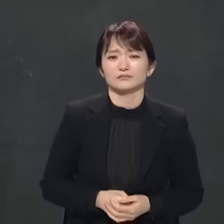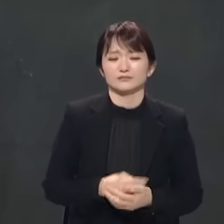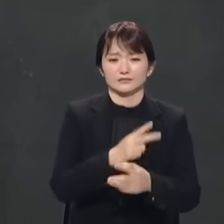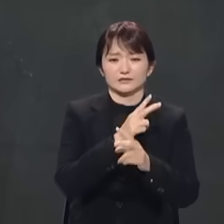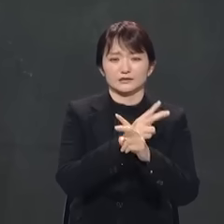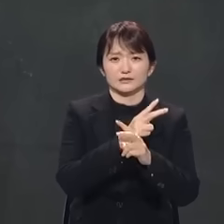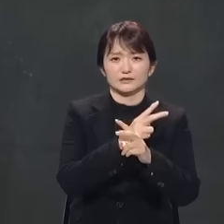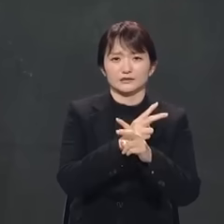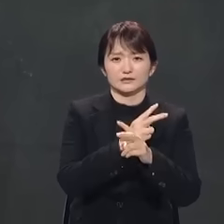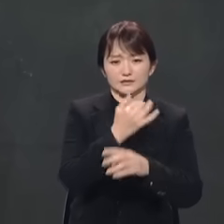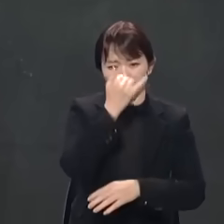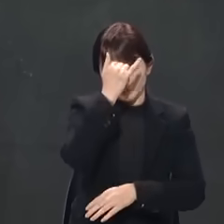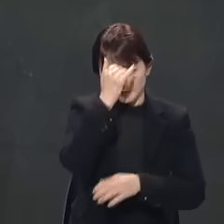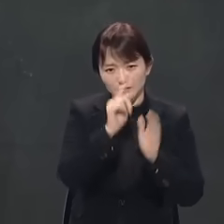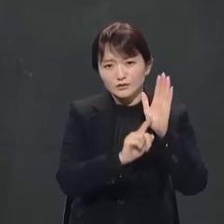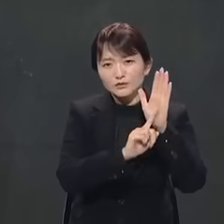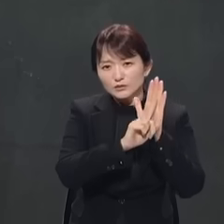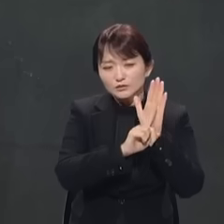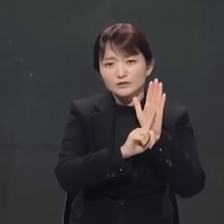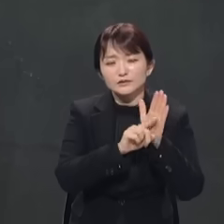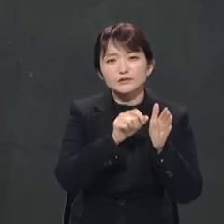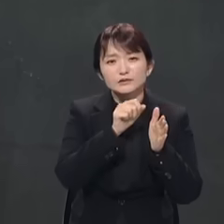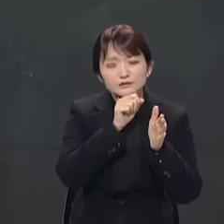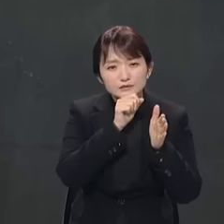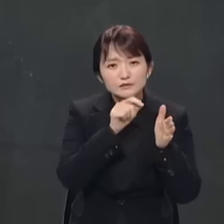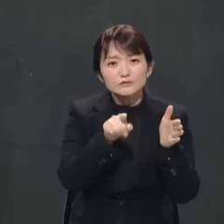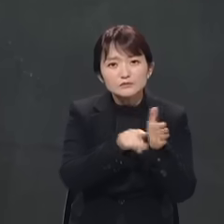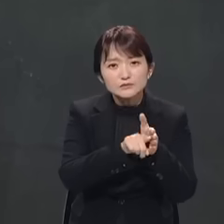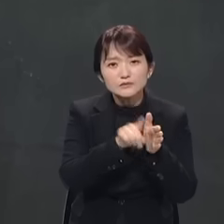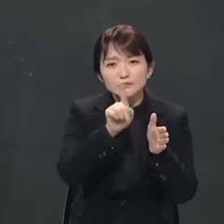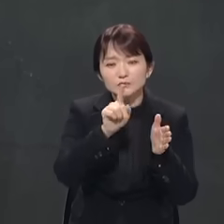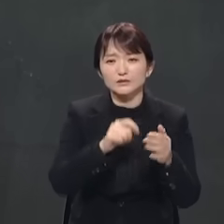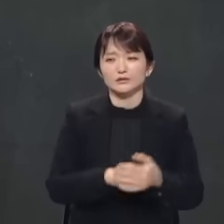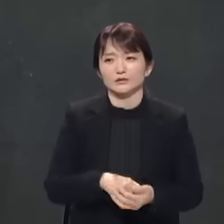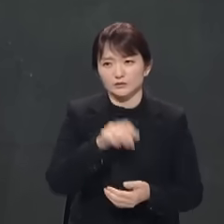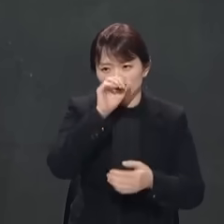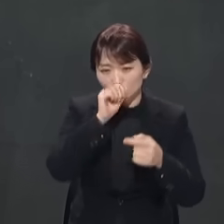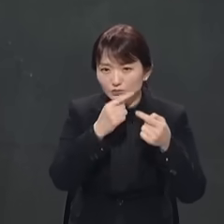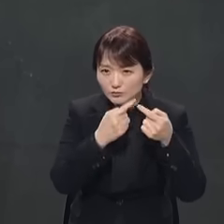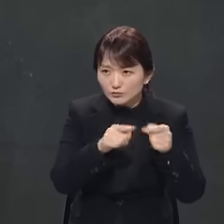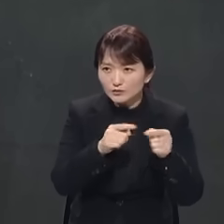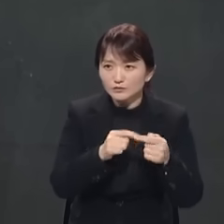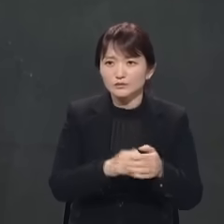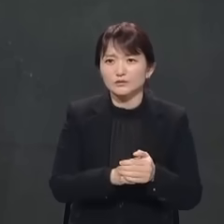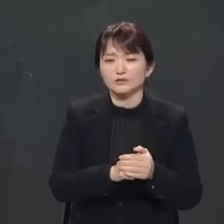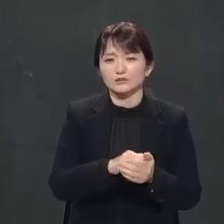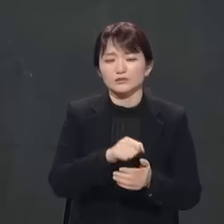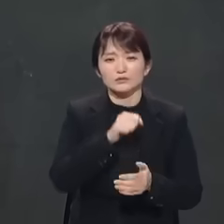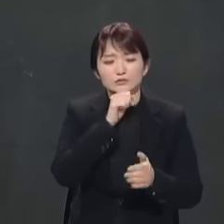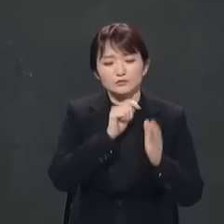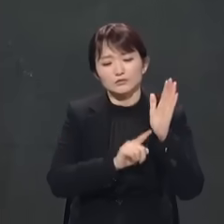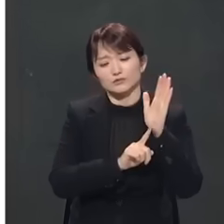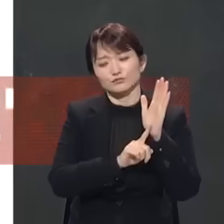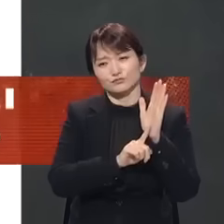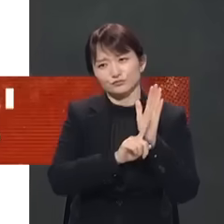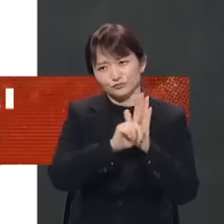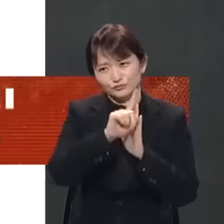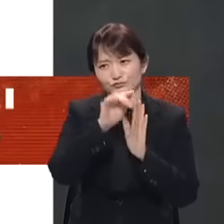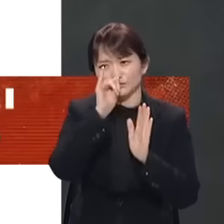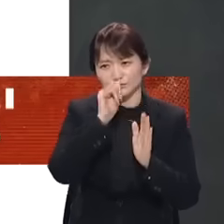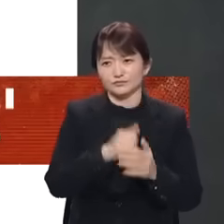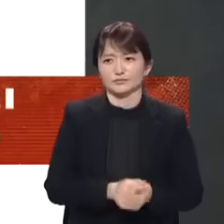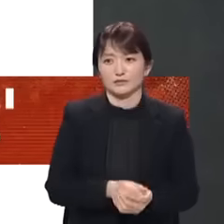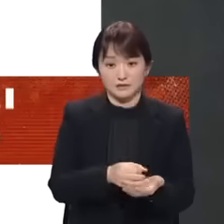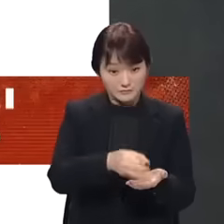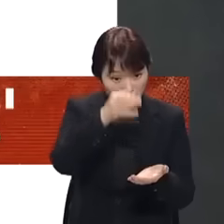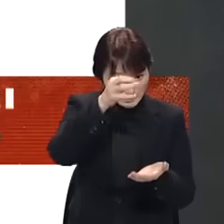판매자의 어떤 이 신뢰도를 평가하는 시스템이 있는데, 거래자들이 좋은 평가를 주다 보니까 저 매너 온도가 급격히 치솟는 뭐 그런 현상도, 이 비싼 걸